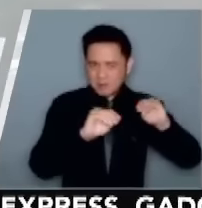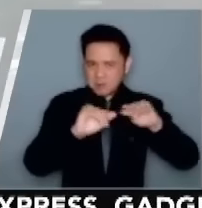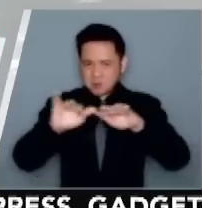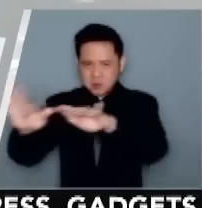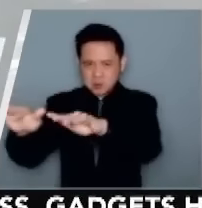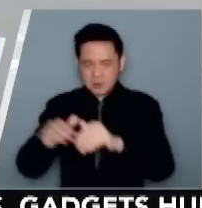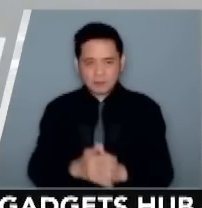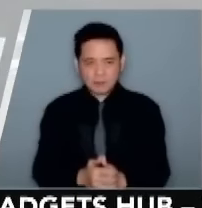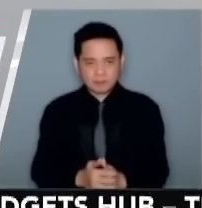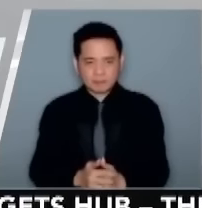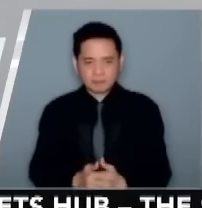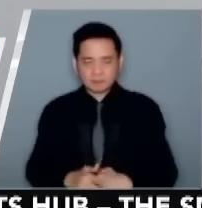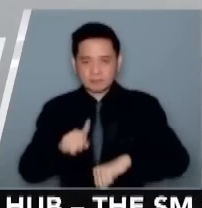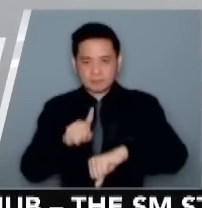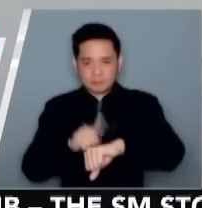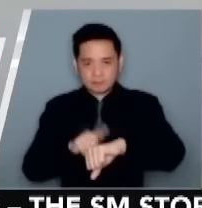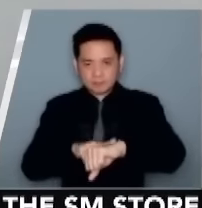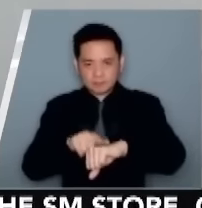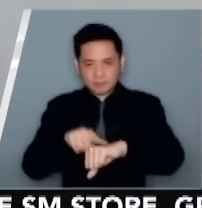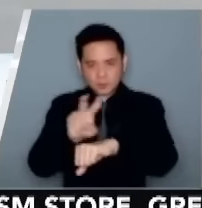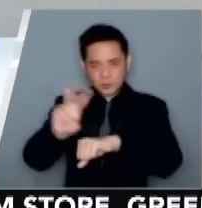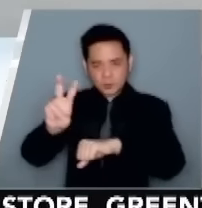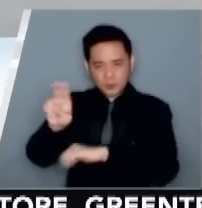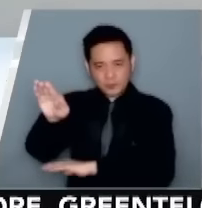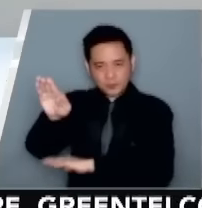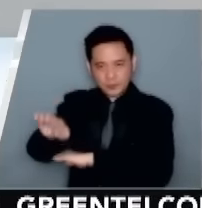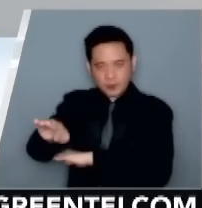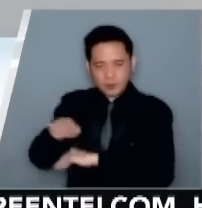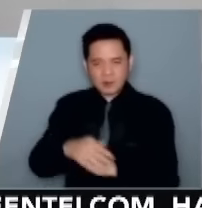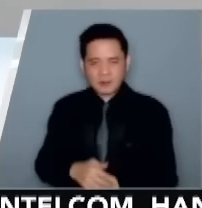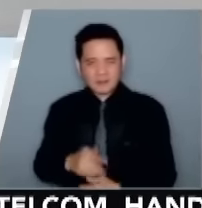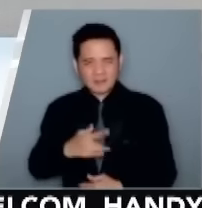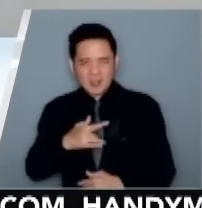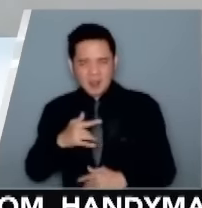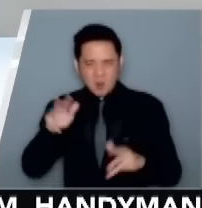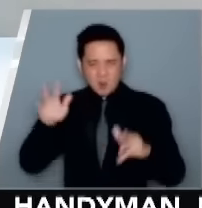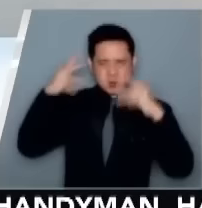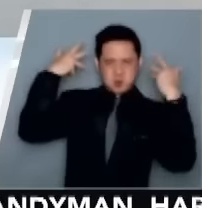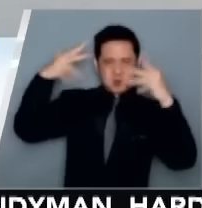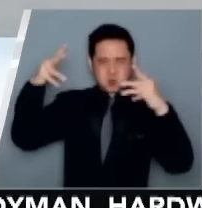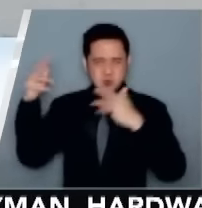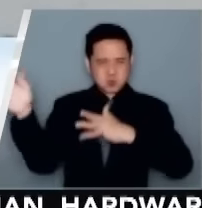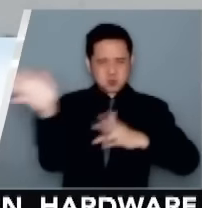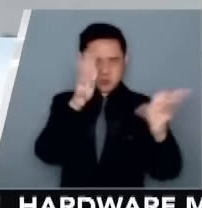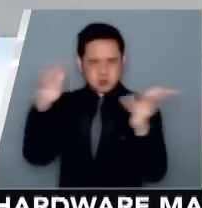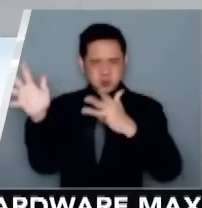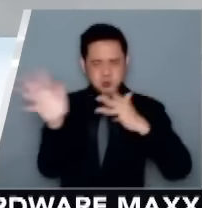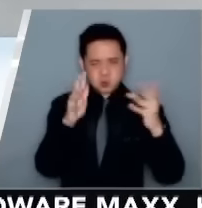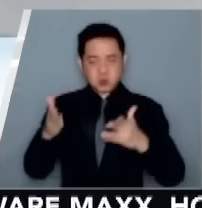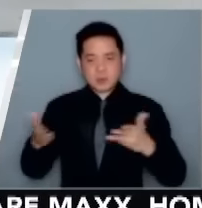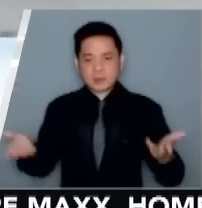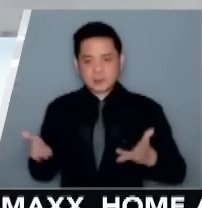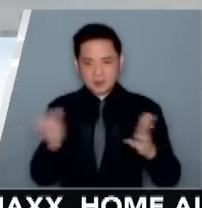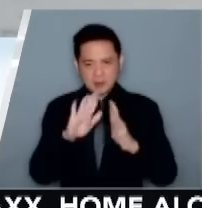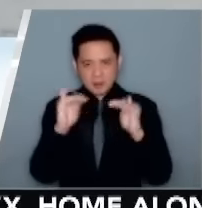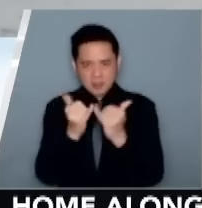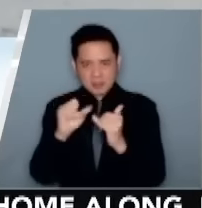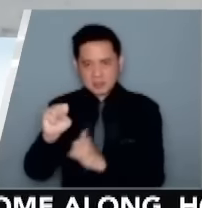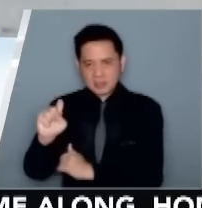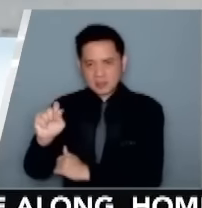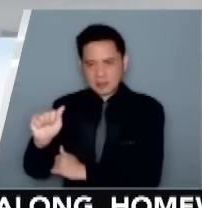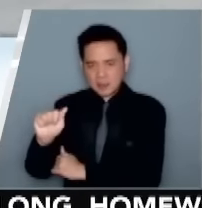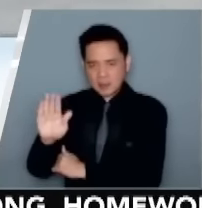hapon mga kapuso at ramdam na ung epekto ng super typhoon ofel dito sa bayan ng Sta Ana Kung tutuusin mga kapuso hindi